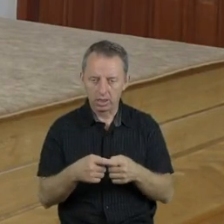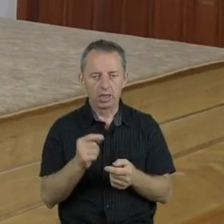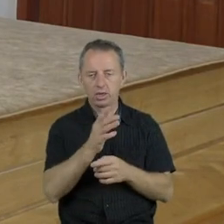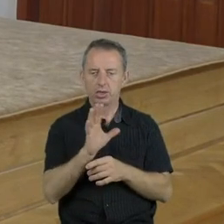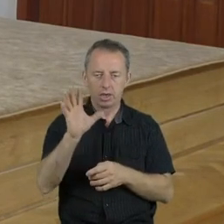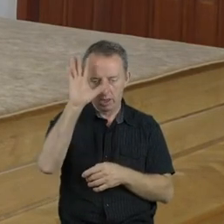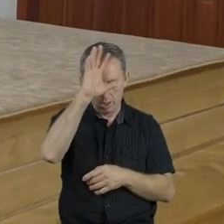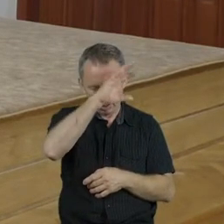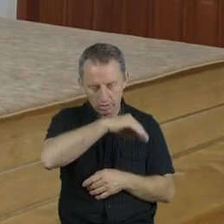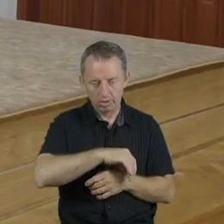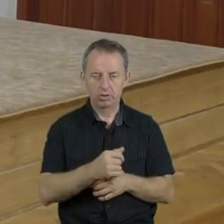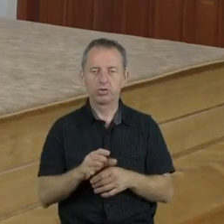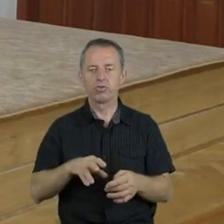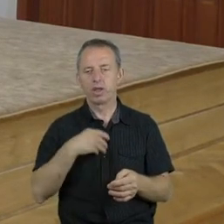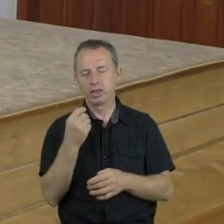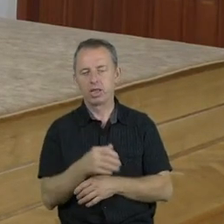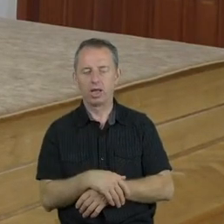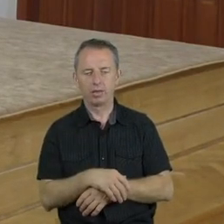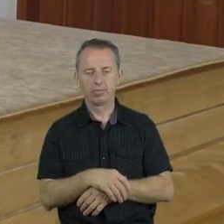Niezapomniane święto,